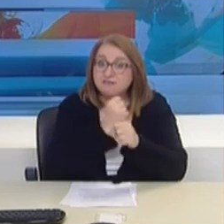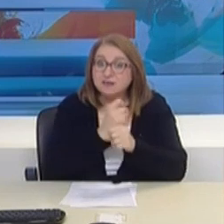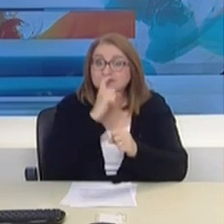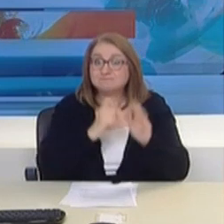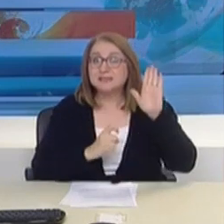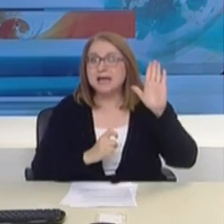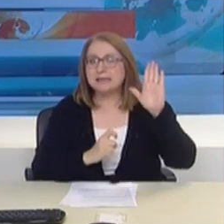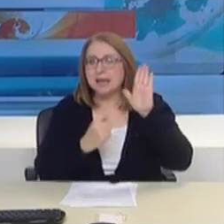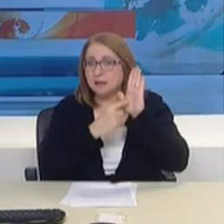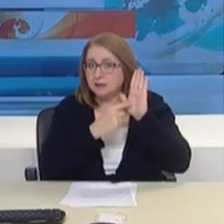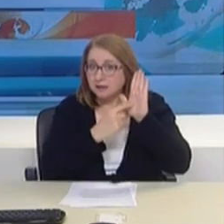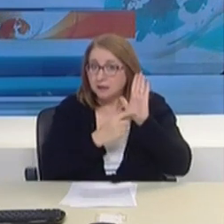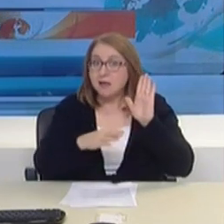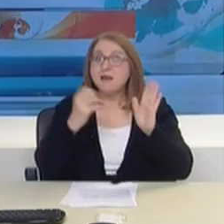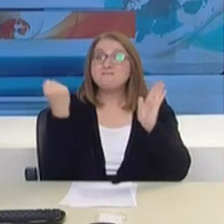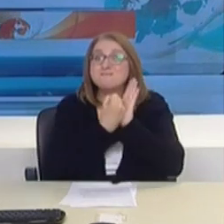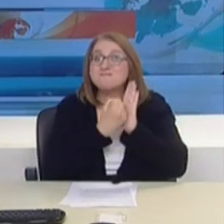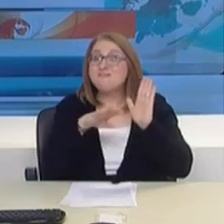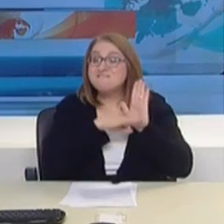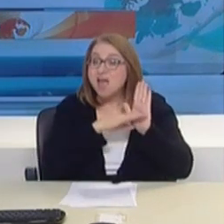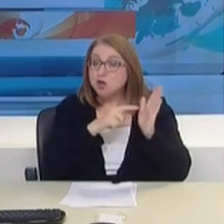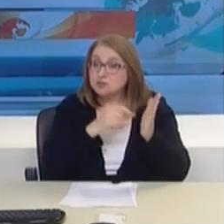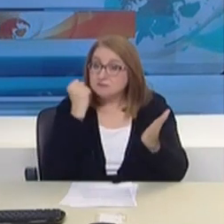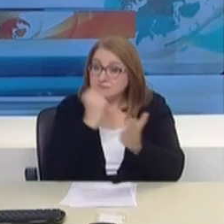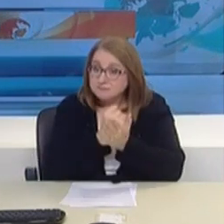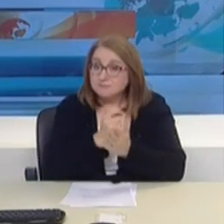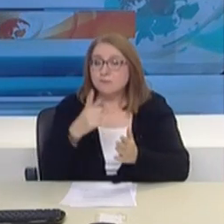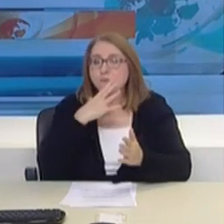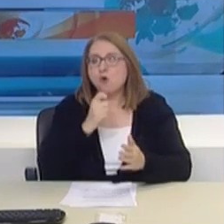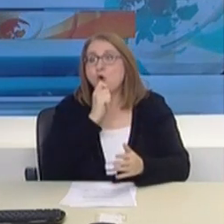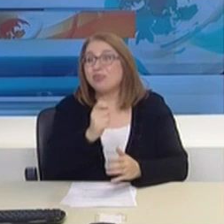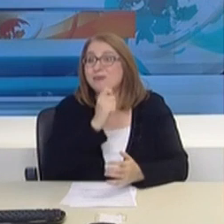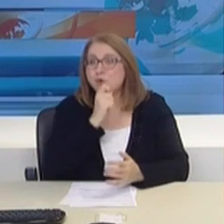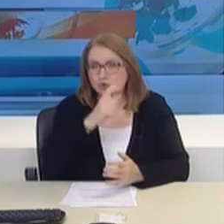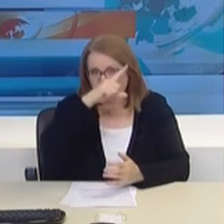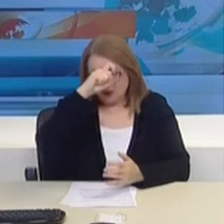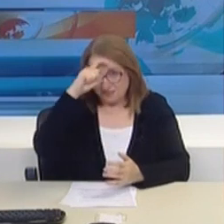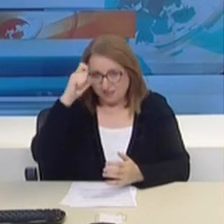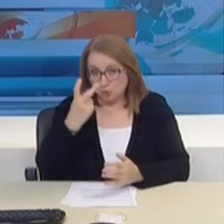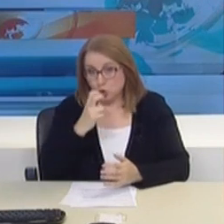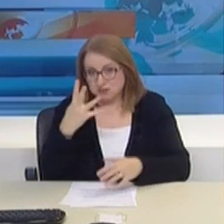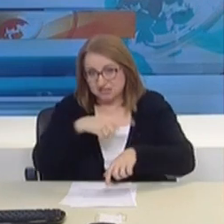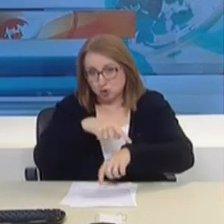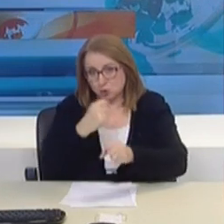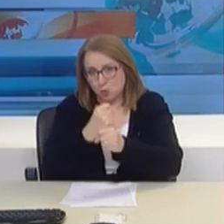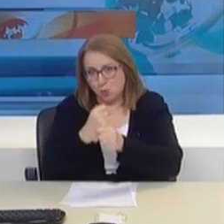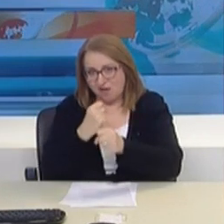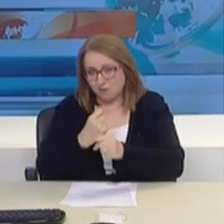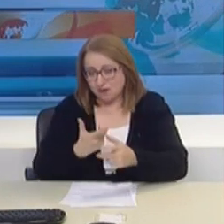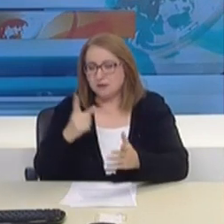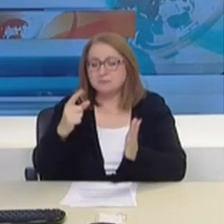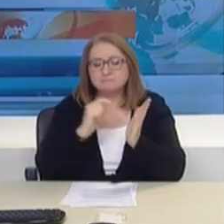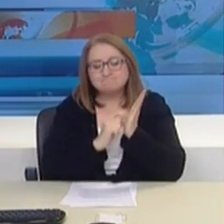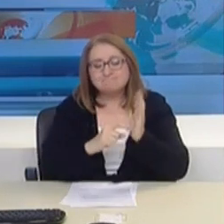του μέσου που εργάζονται και αντί των ωρών, αναγνωρίζοντας ότι το επάγγελμα του δημοσιογράφου είναι 24 ώρες, θα πρέπει